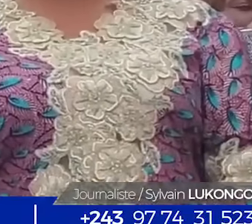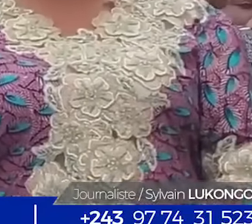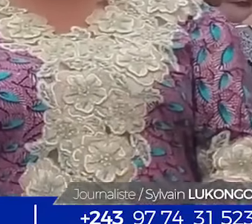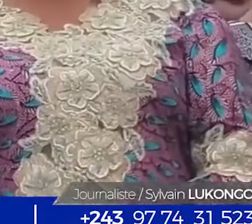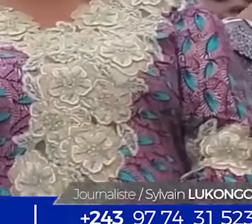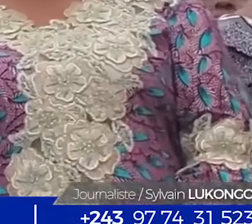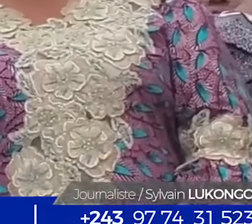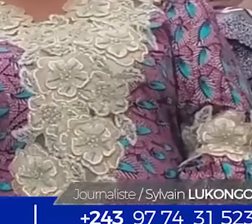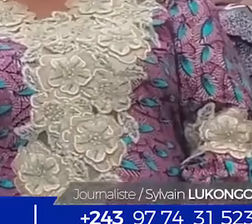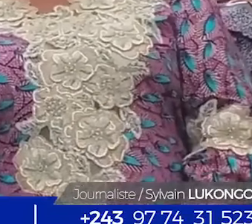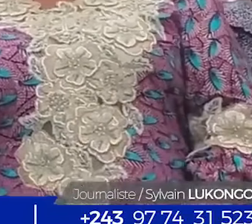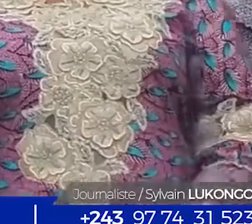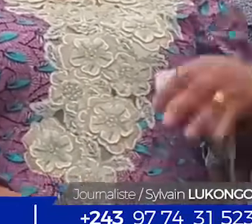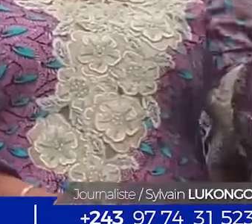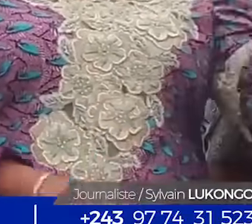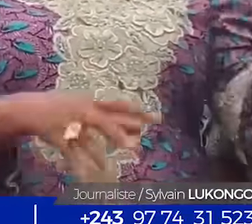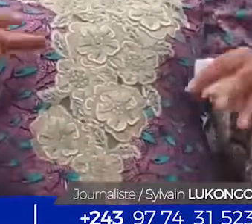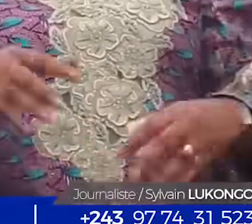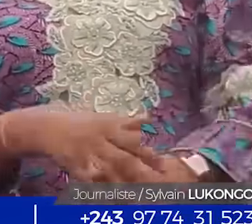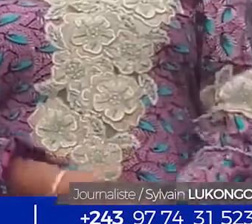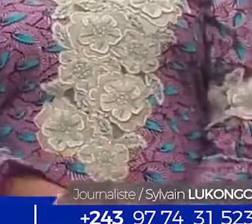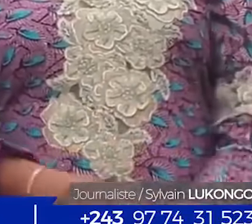Secrétaire général à